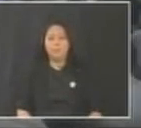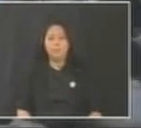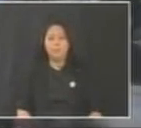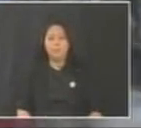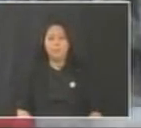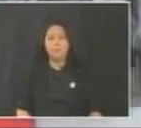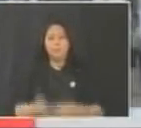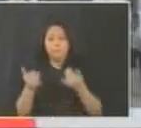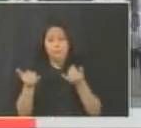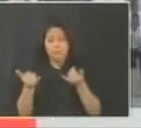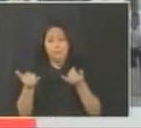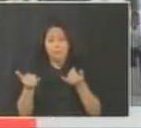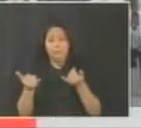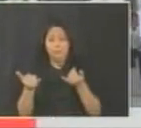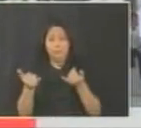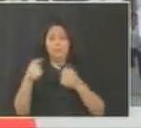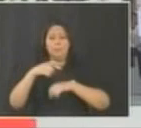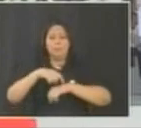Ang sandaling ito